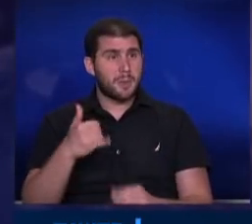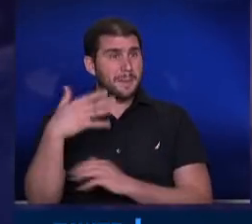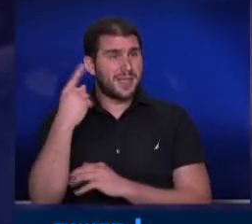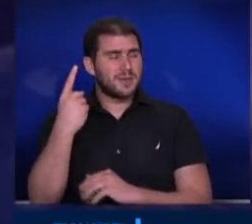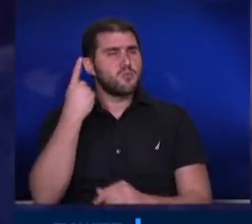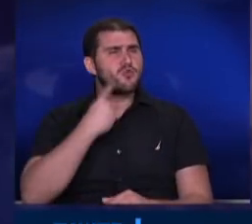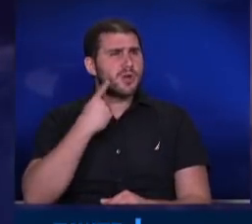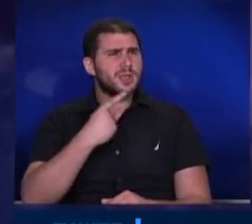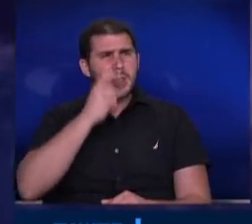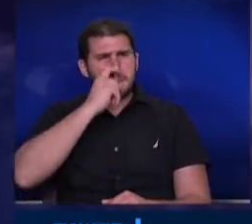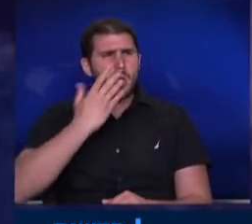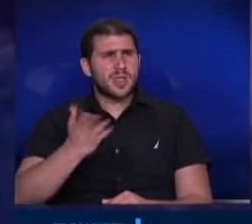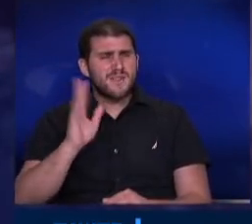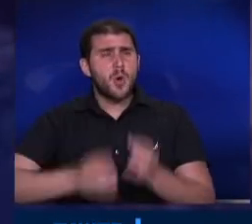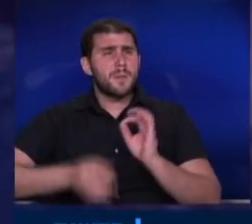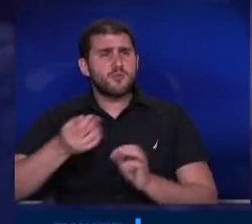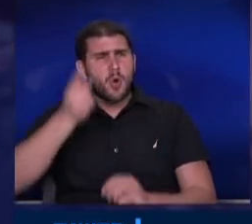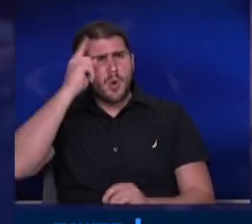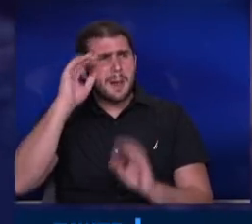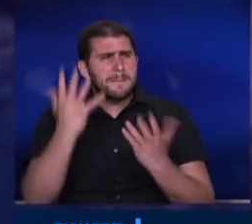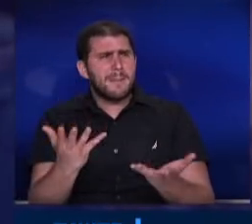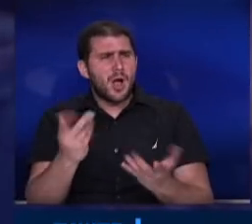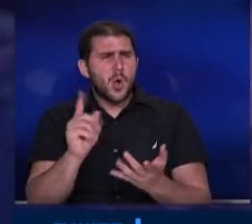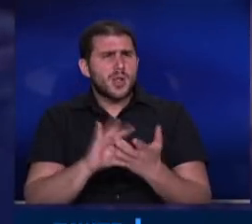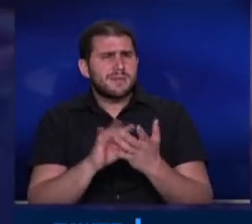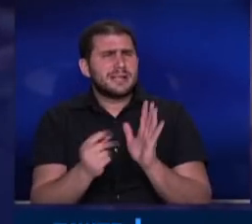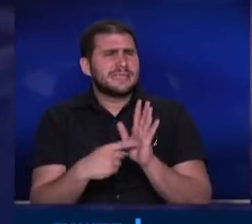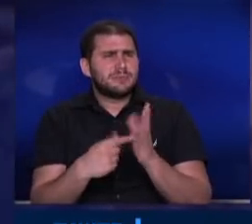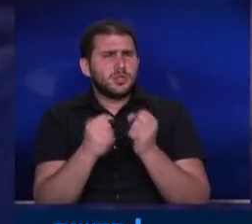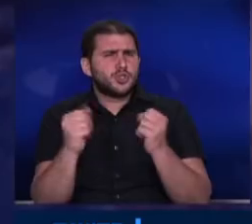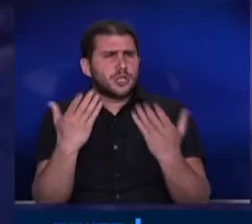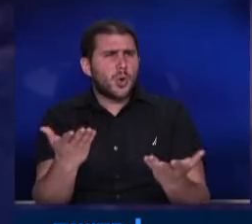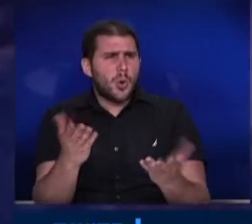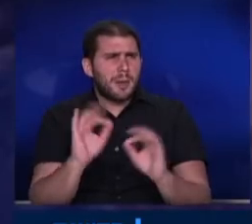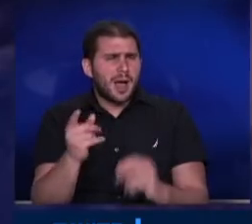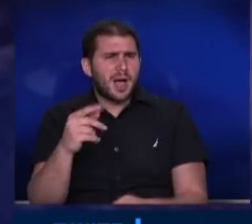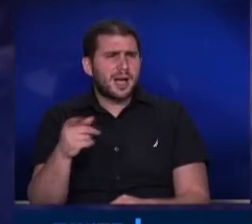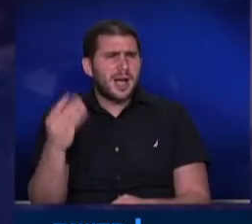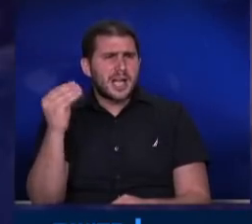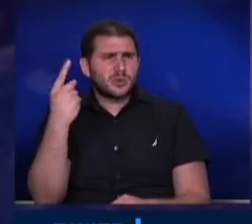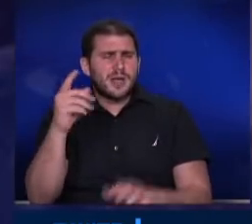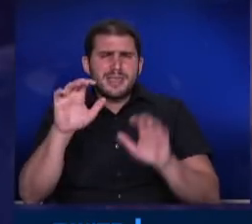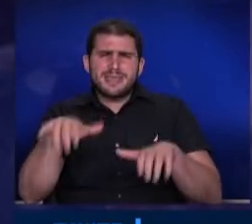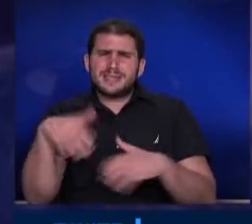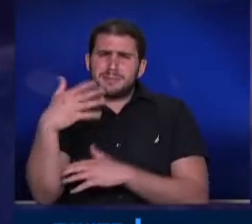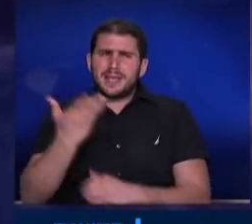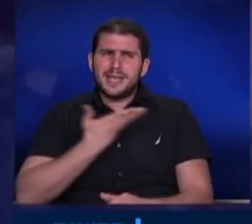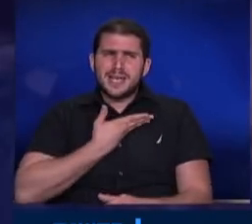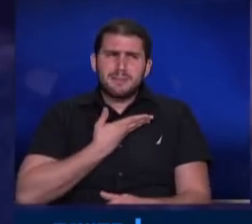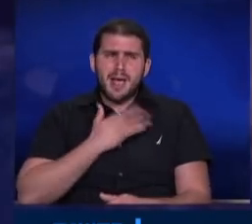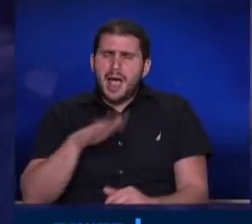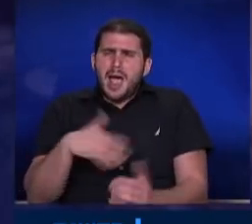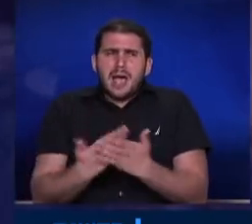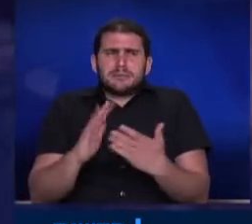מושחתת, מלוכלכת, אפילו בית המשפט לא יודע על מה, לא כותבים את הטיפה ששחררו אותה. הרצוג זה הנשיא המדינה חיבר,